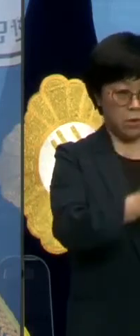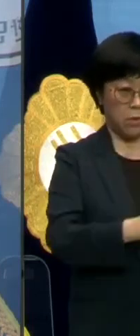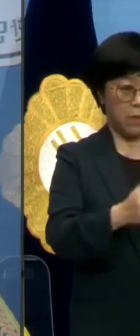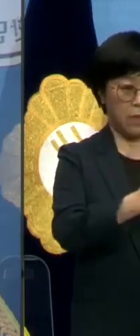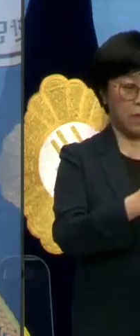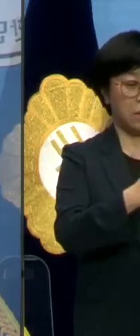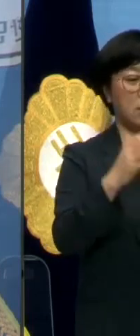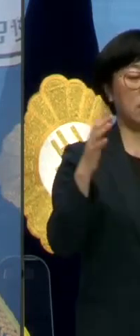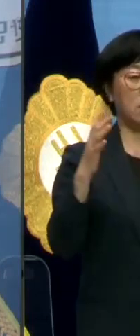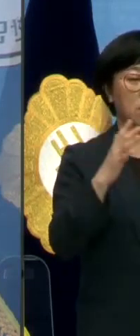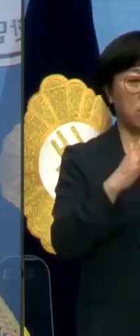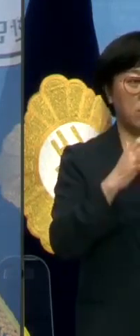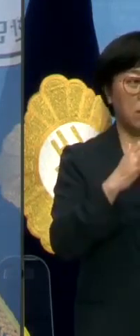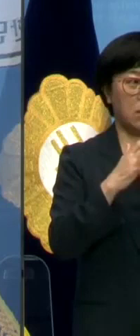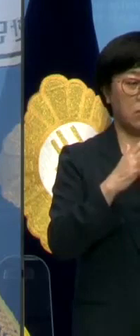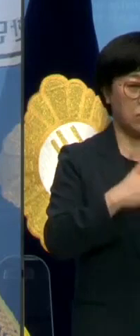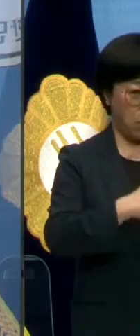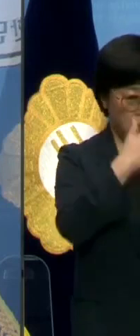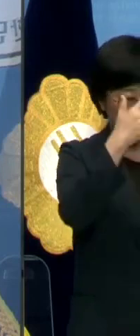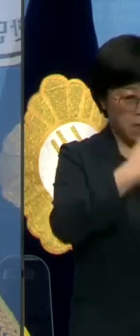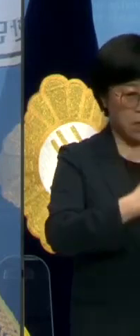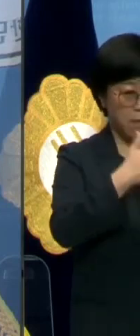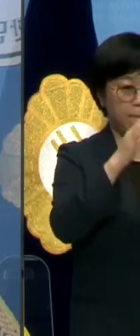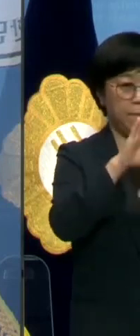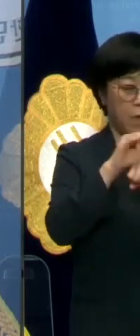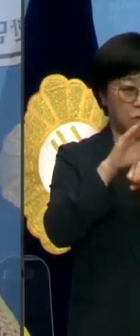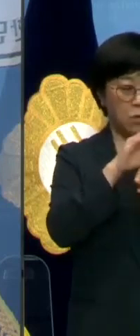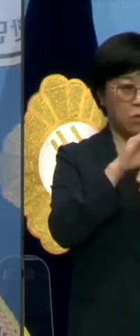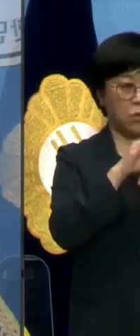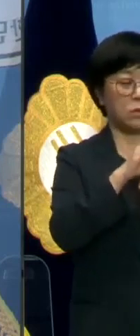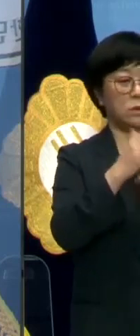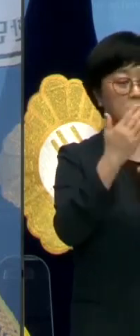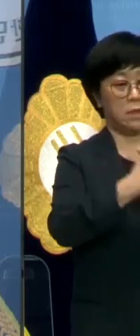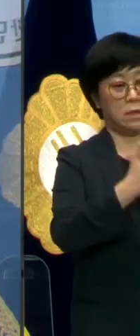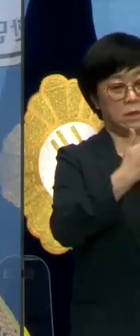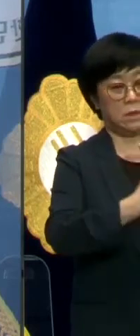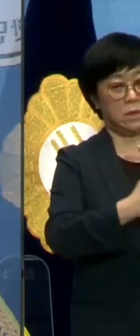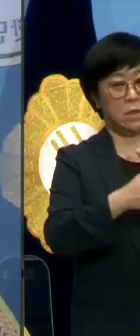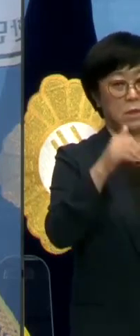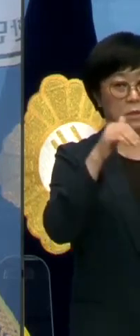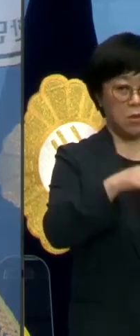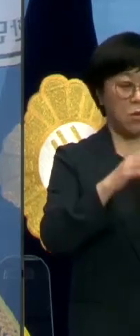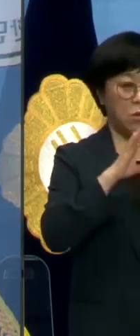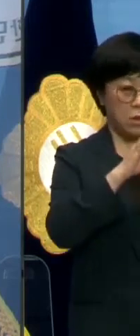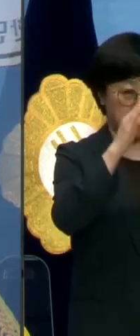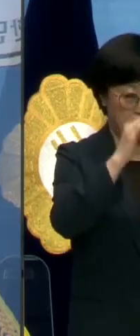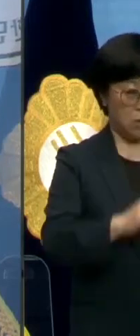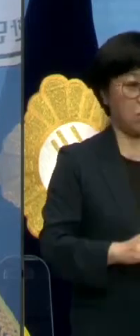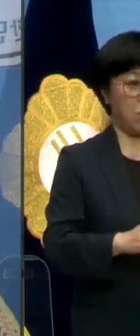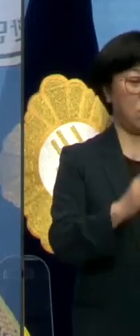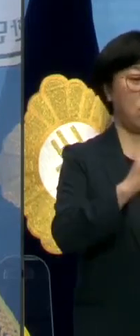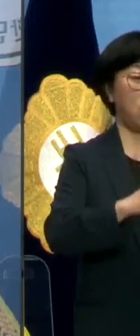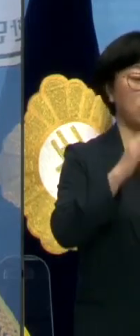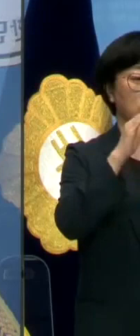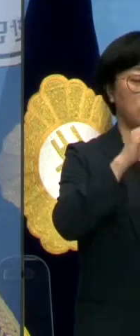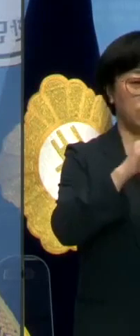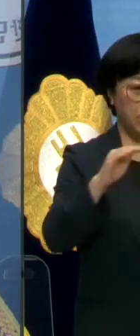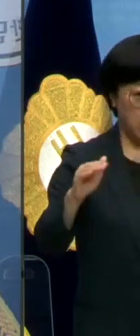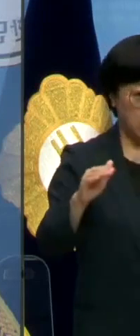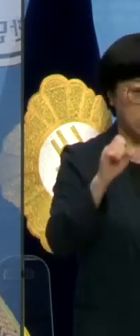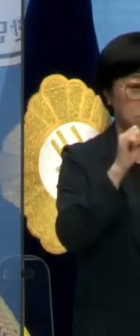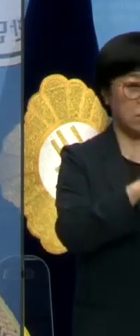중앙선거관리위원회는 인터넷상의 동영상, 방송, 사진 등 기타 선거에 관한 내용의 공정성 유지를